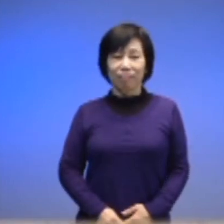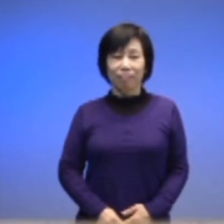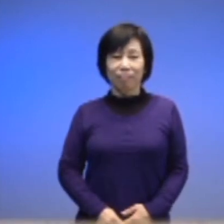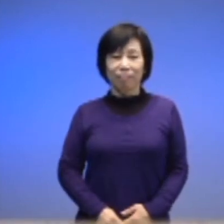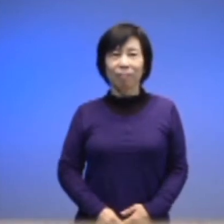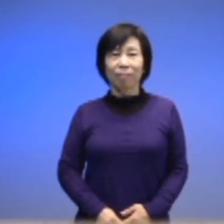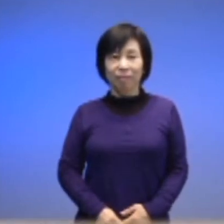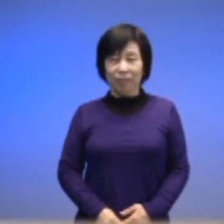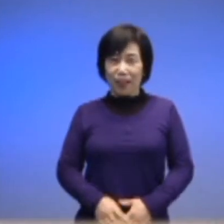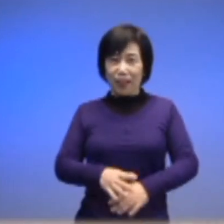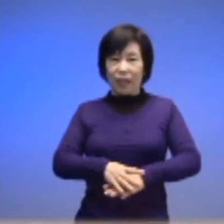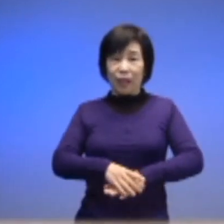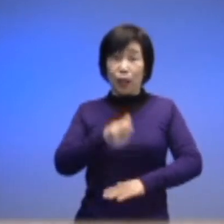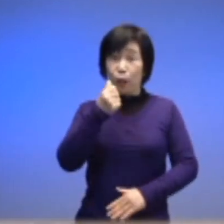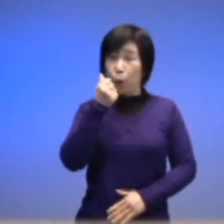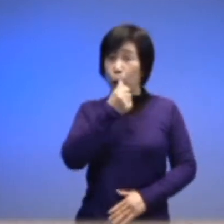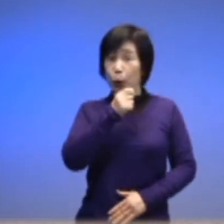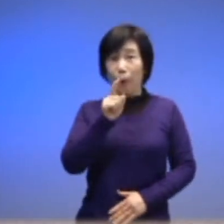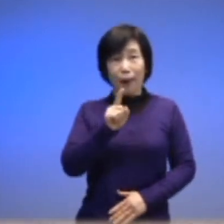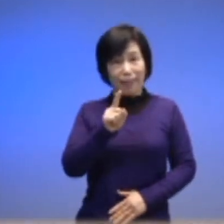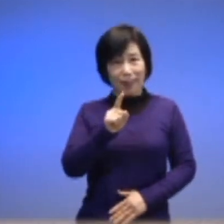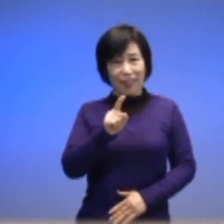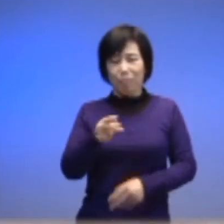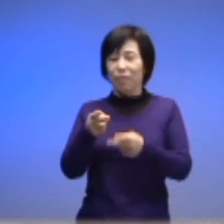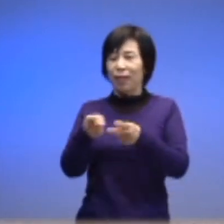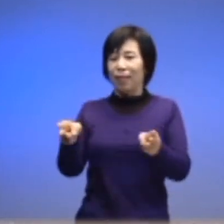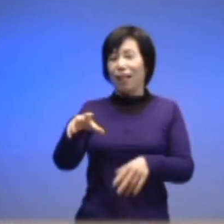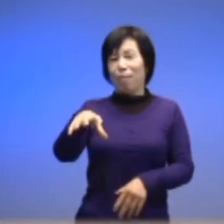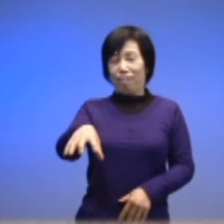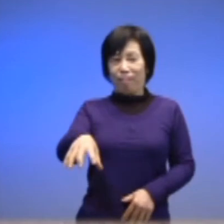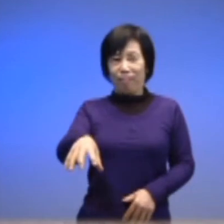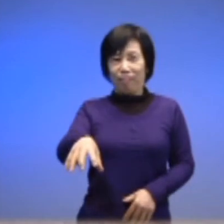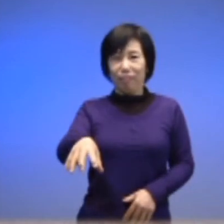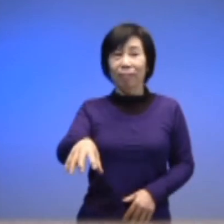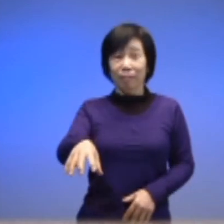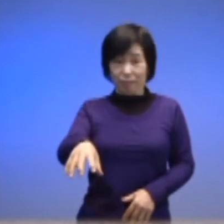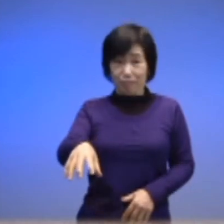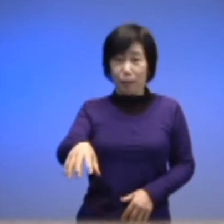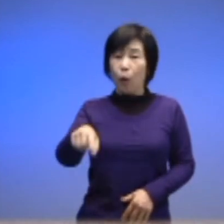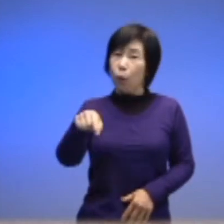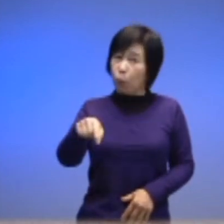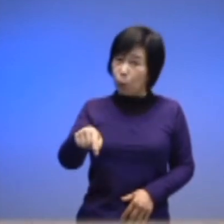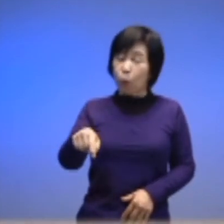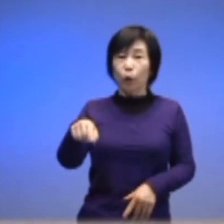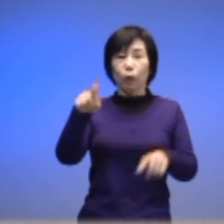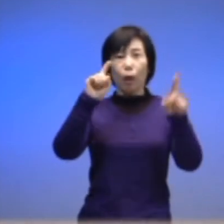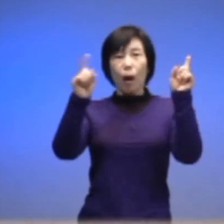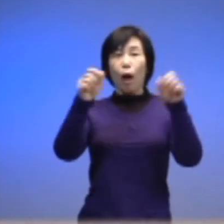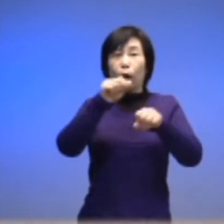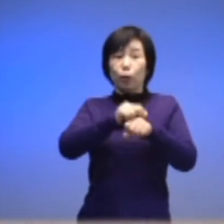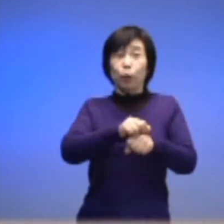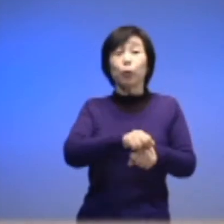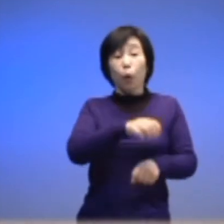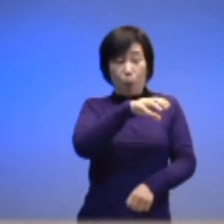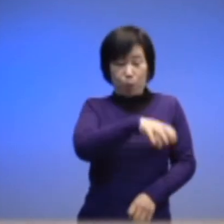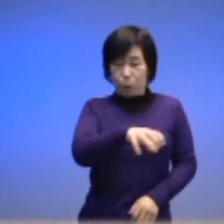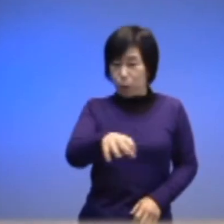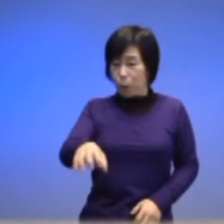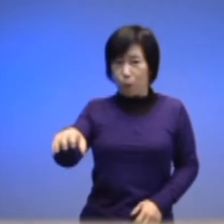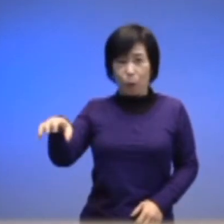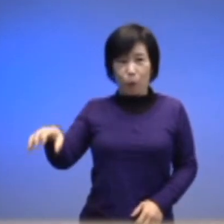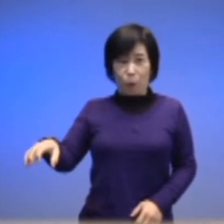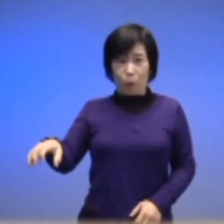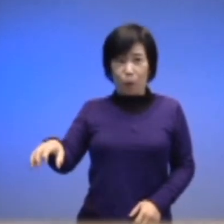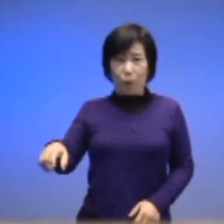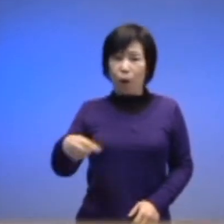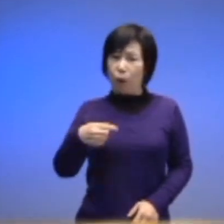最初は北ゾーンをご紹介しよっかな。北ゾーンには遊具がいっぱいありますよ。おばちゃんが遊ぶ